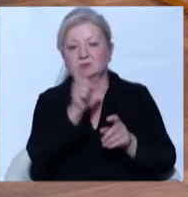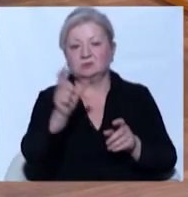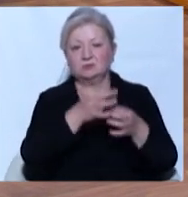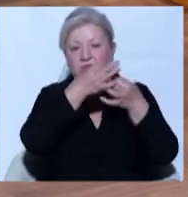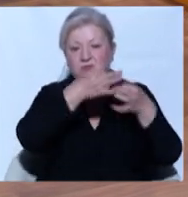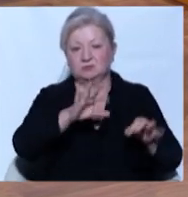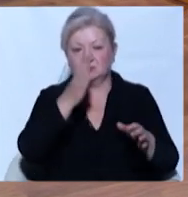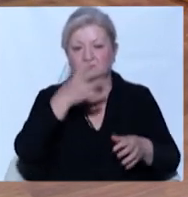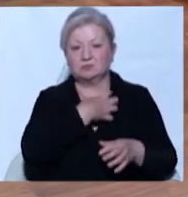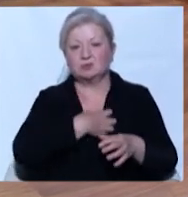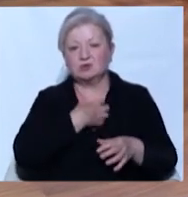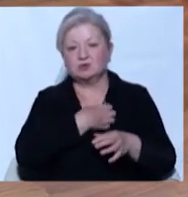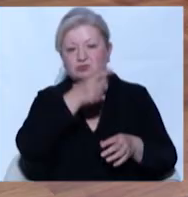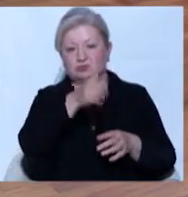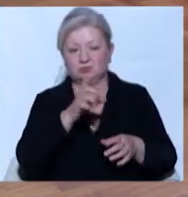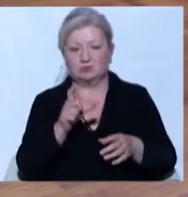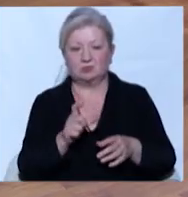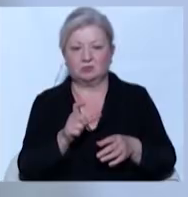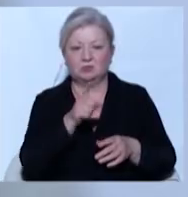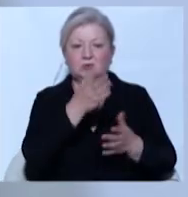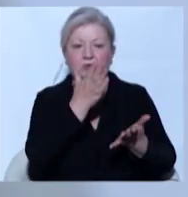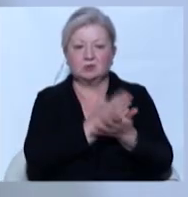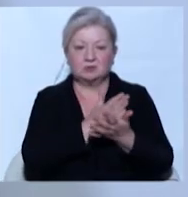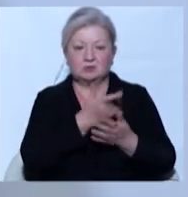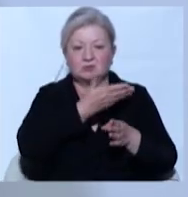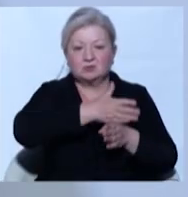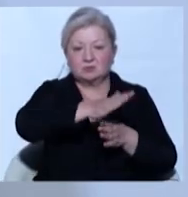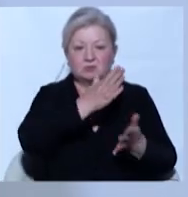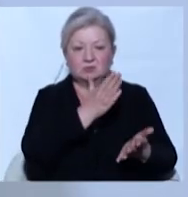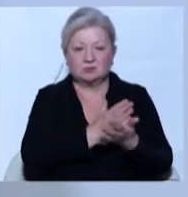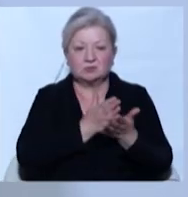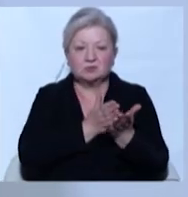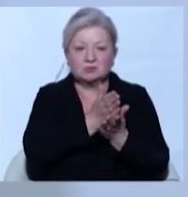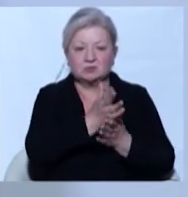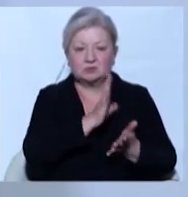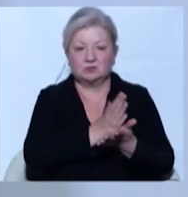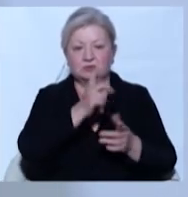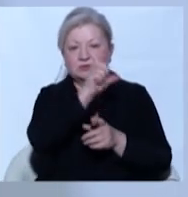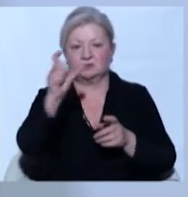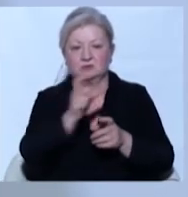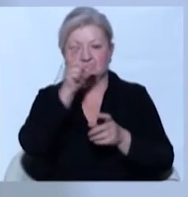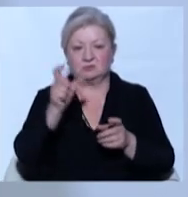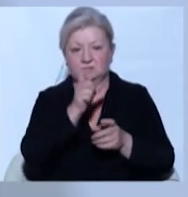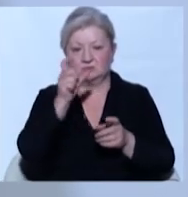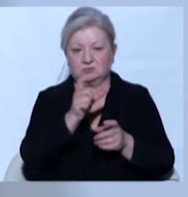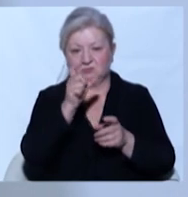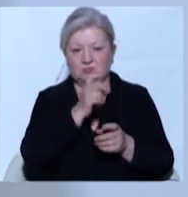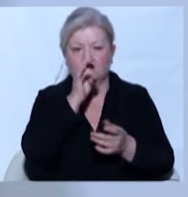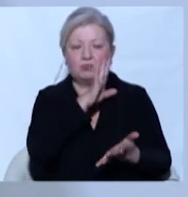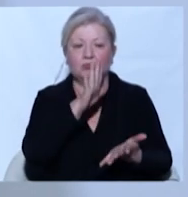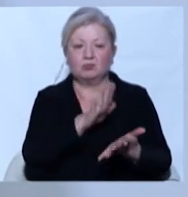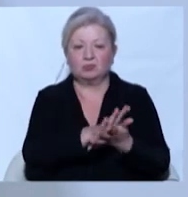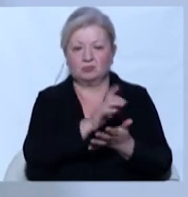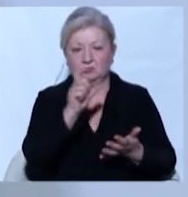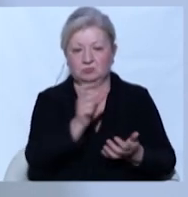ეკნებოდა ერთ-ერთი მნიშვნელოვანი რამ, ეს გახლავთ ისეთი საგარეო კურსი, როგორიც არის ნეიტრალიტეტი. და ეს არის მუდმივი